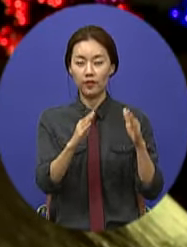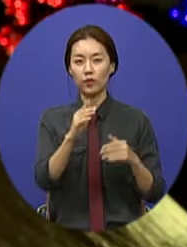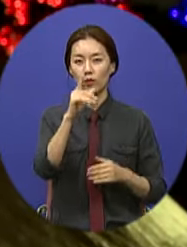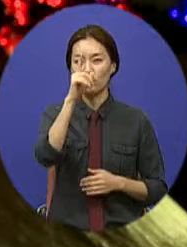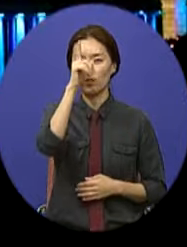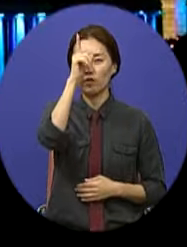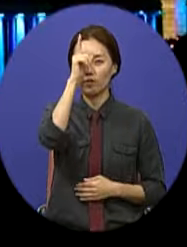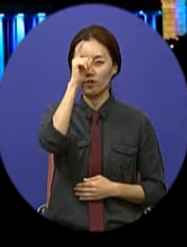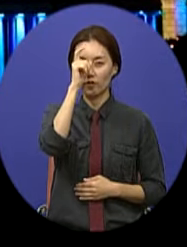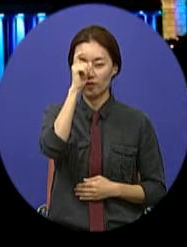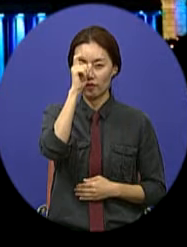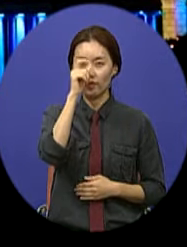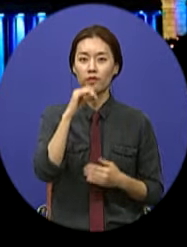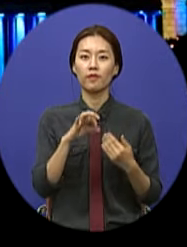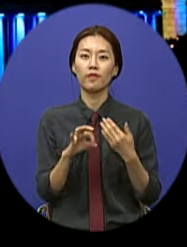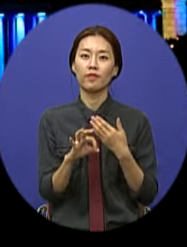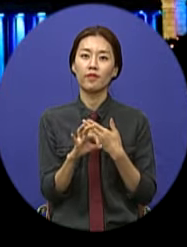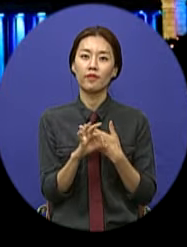사랑을